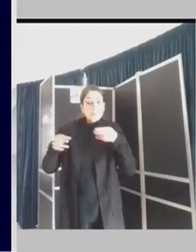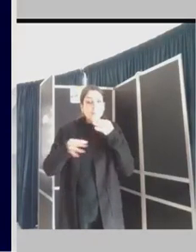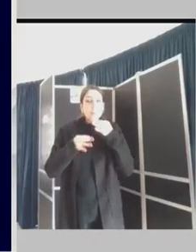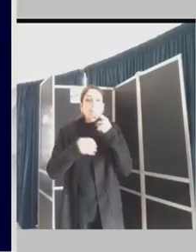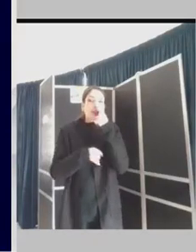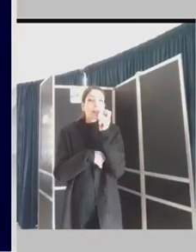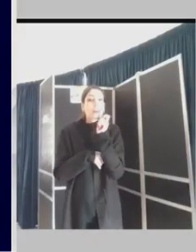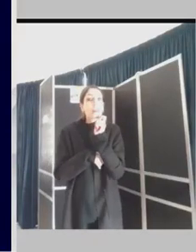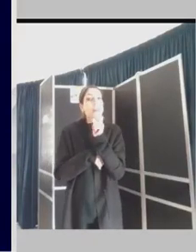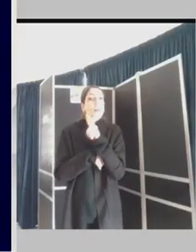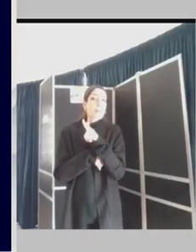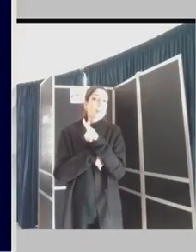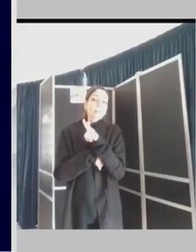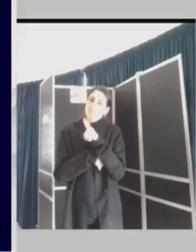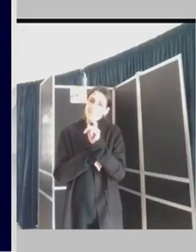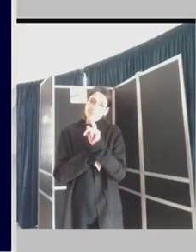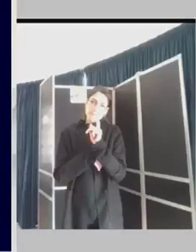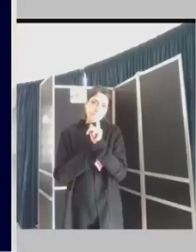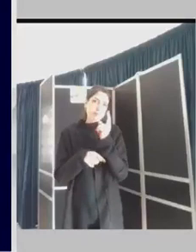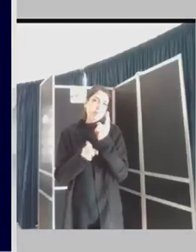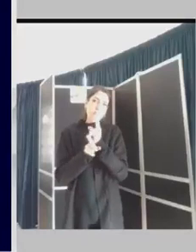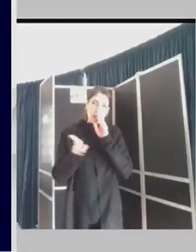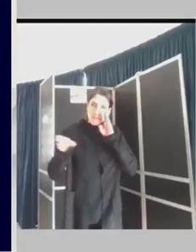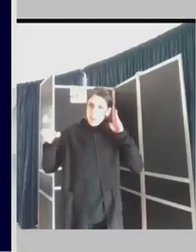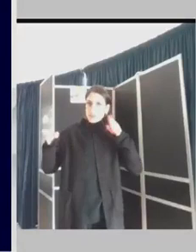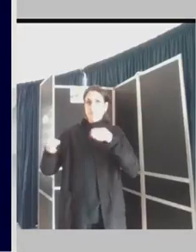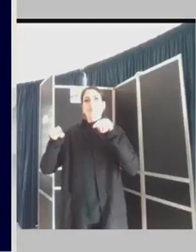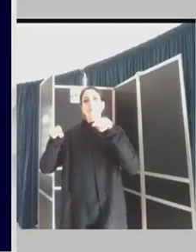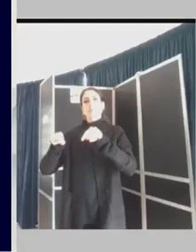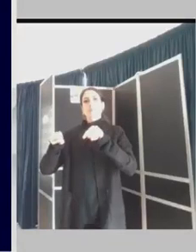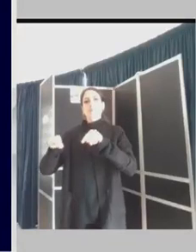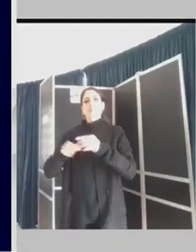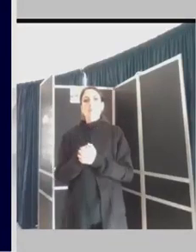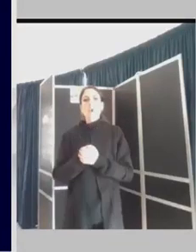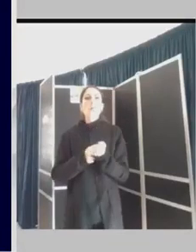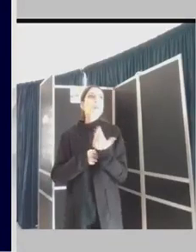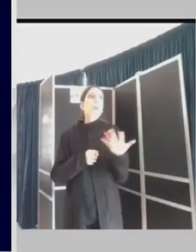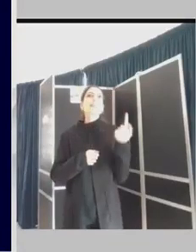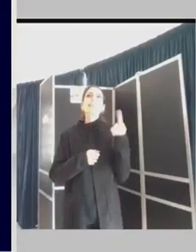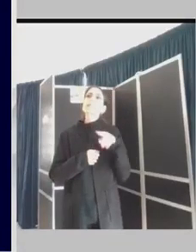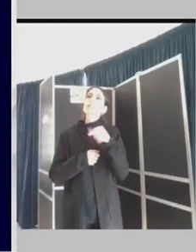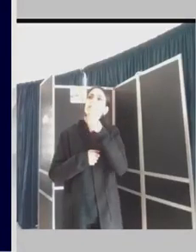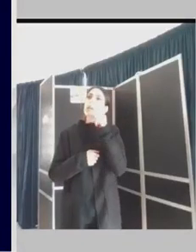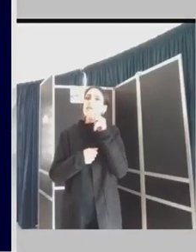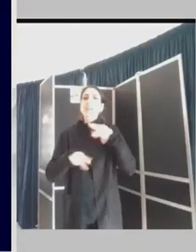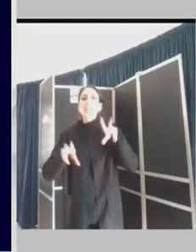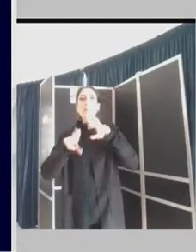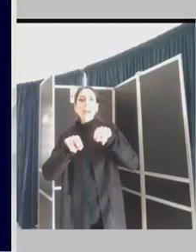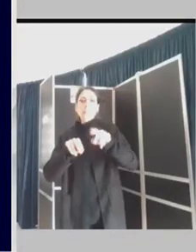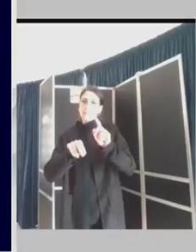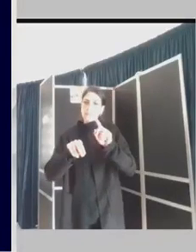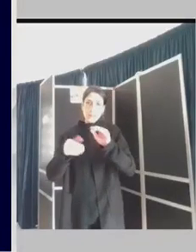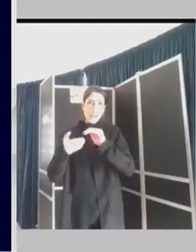questi numeri, è inutile ripeterli, l'avete già detti voi e penso si siano impressi nella memoria di tutti.